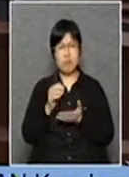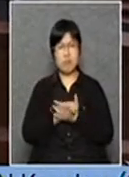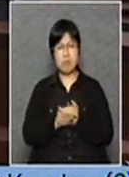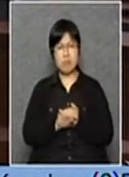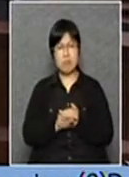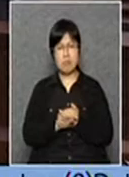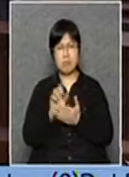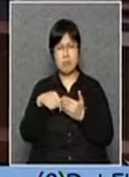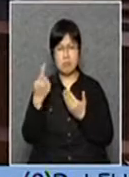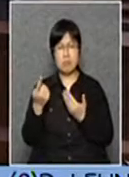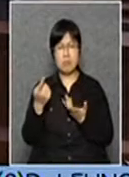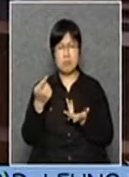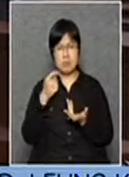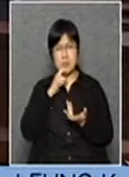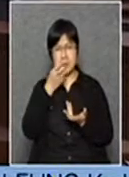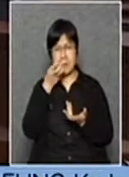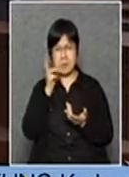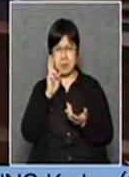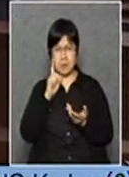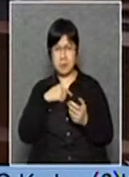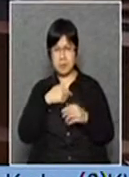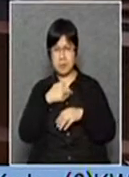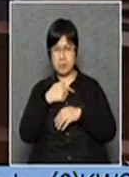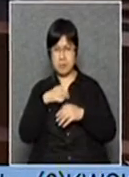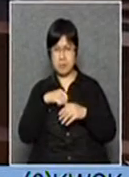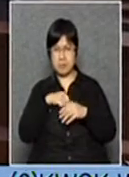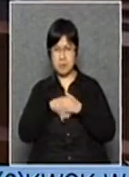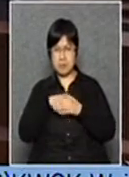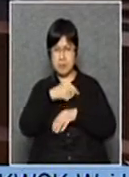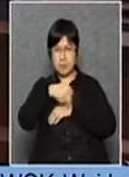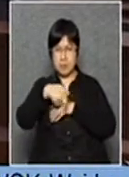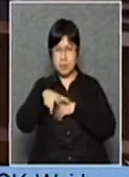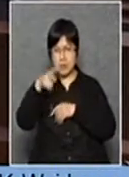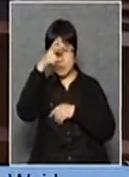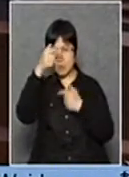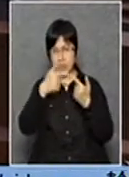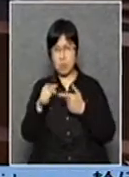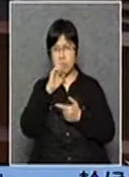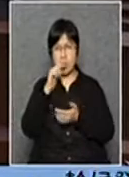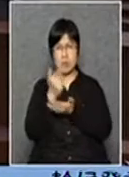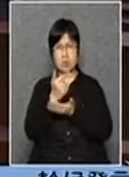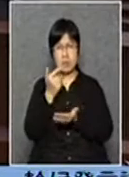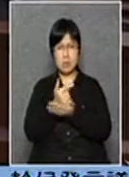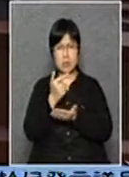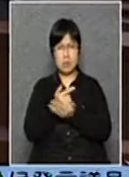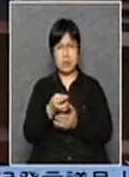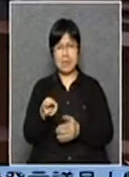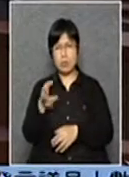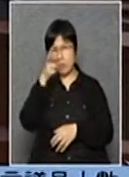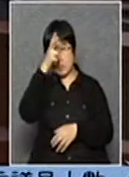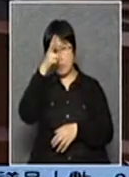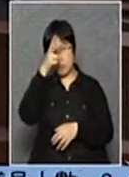我唔知有冇少少陰謀論咧，但係都諗過下咧，會唔會係政府不斷強調咧，我哋話要係一個小政府嘅政